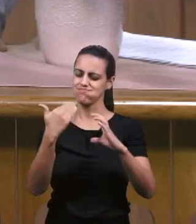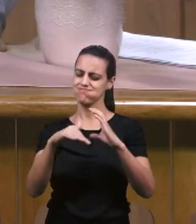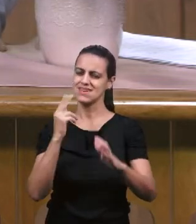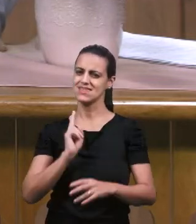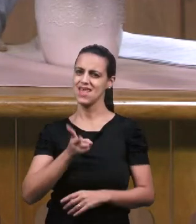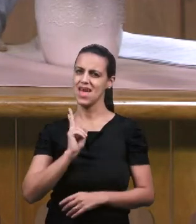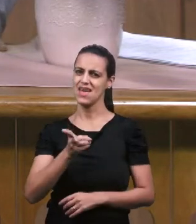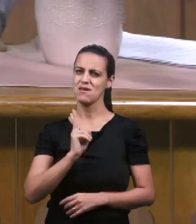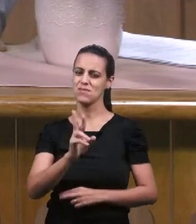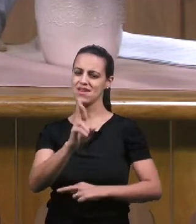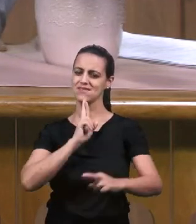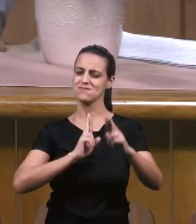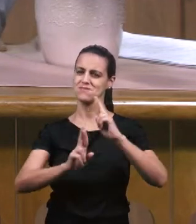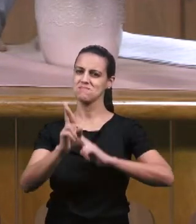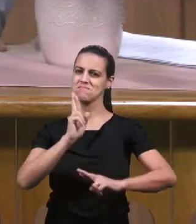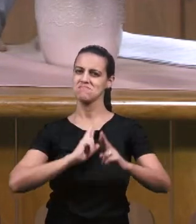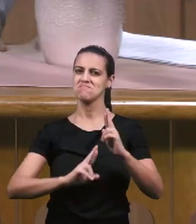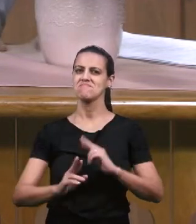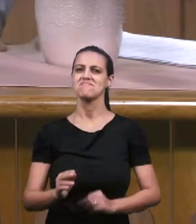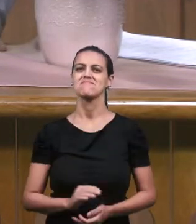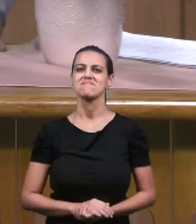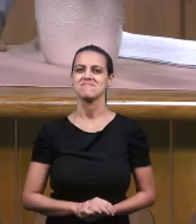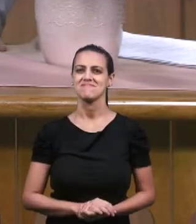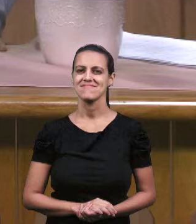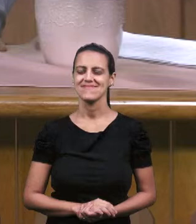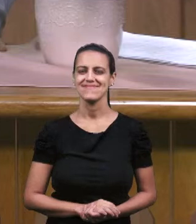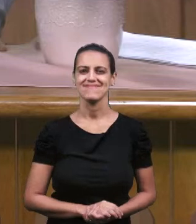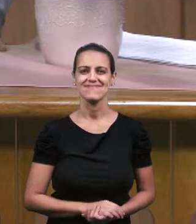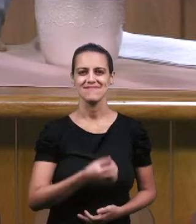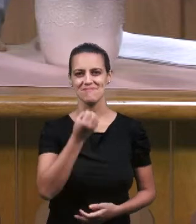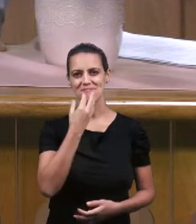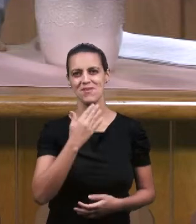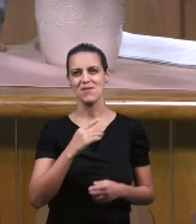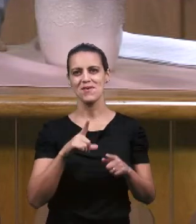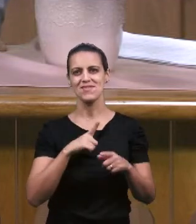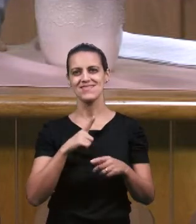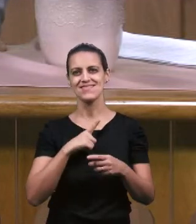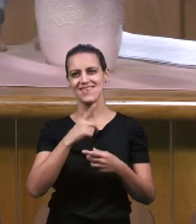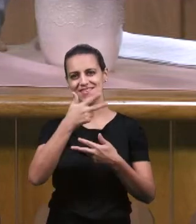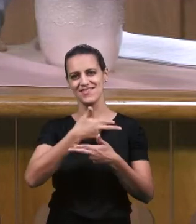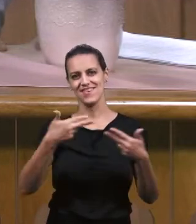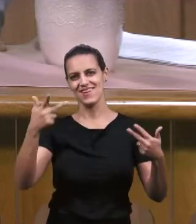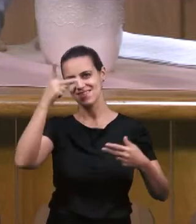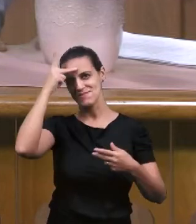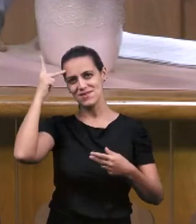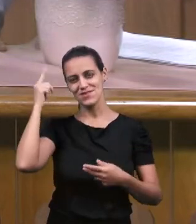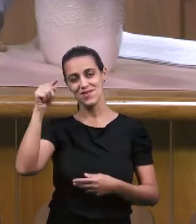ne manque jamais. A Bahia, elle est toujours présente. Gloire à Dieu.